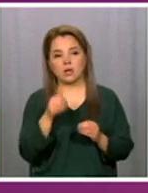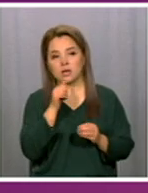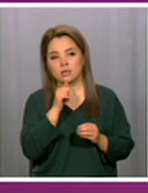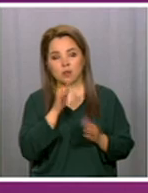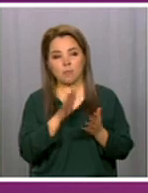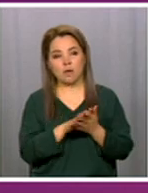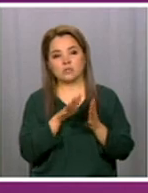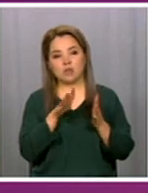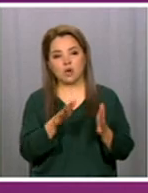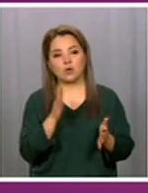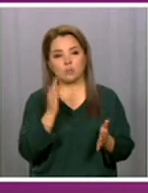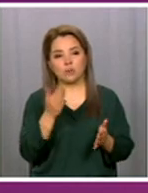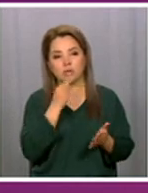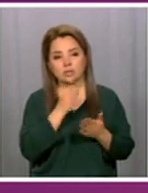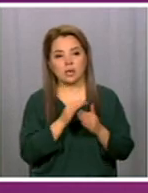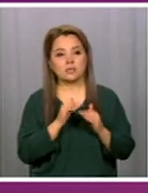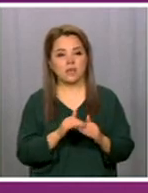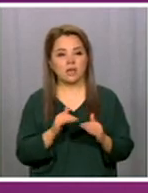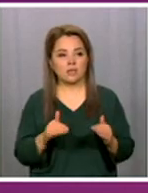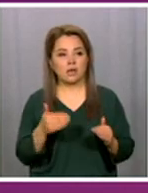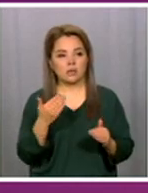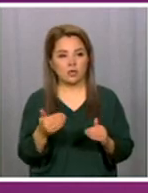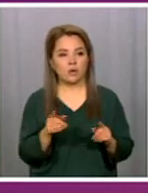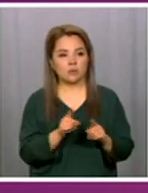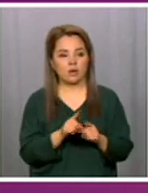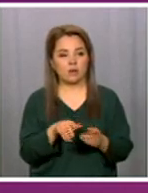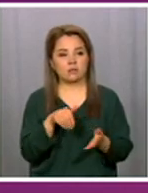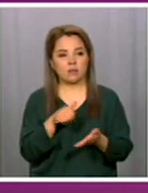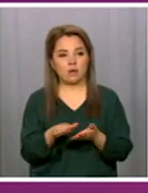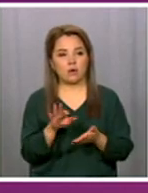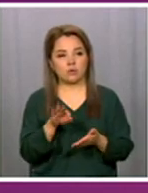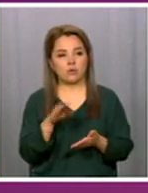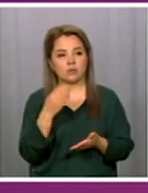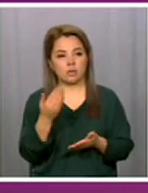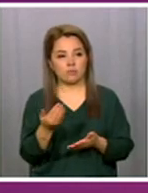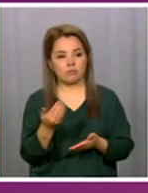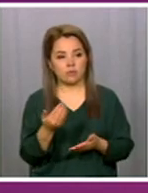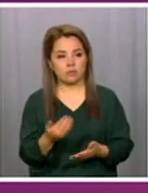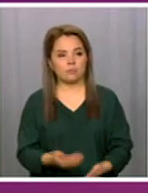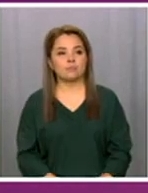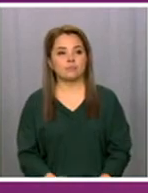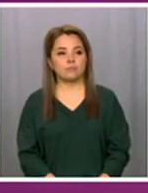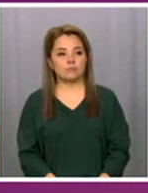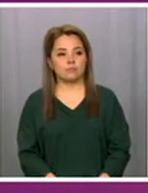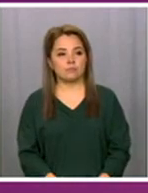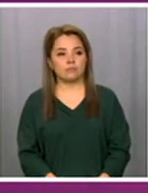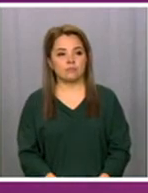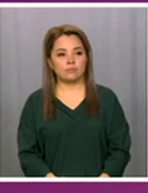позор. Его дети отрекутся от него. Рахимов.